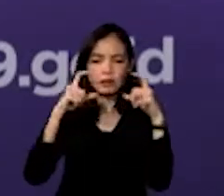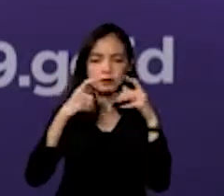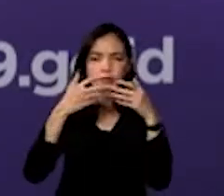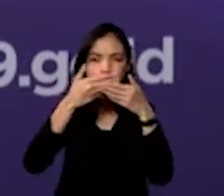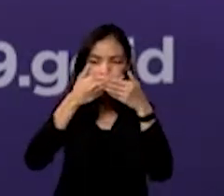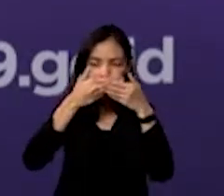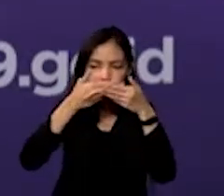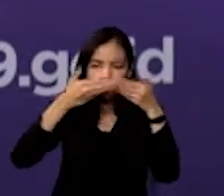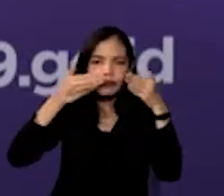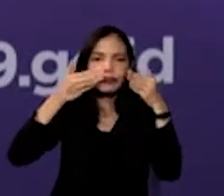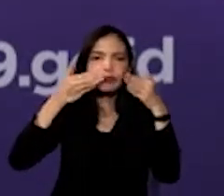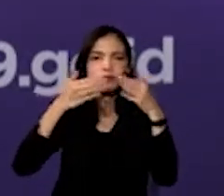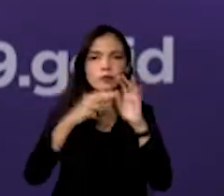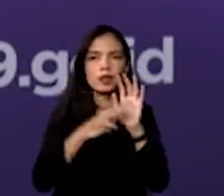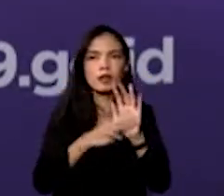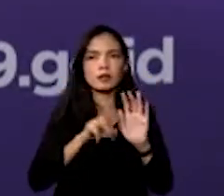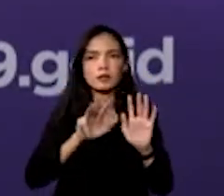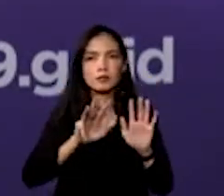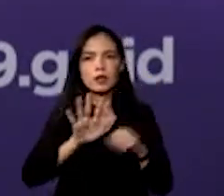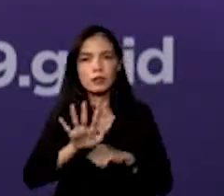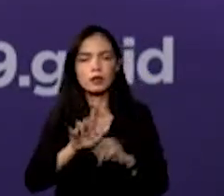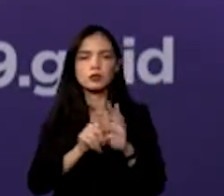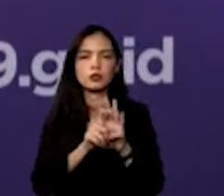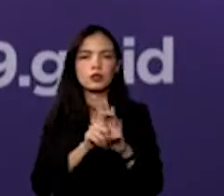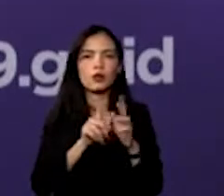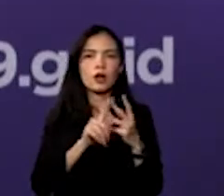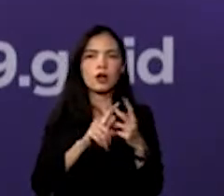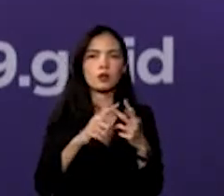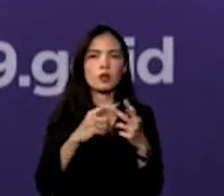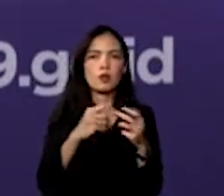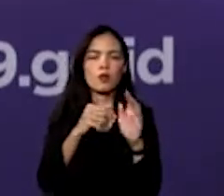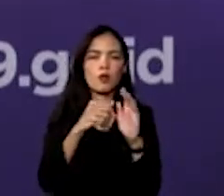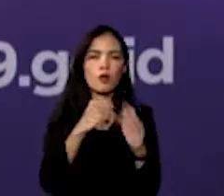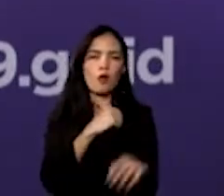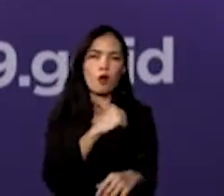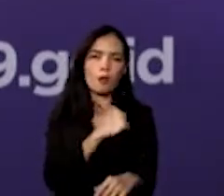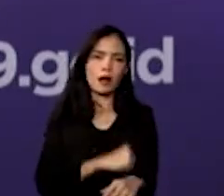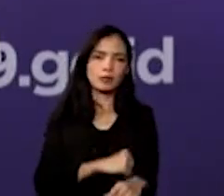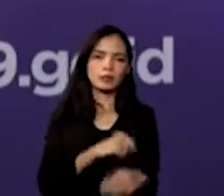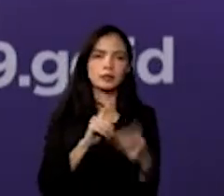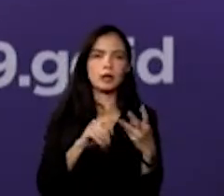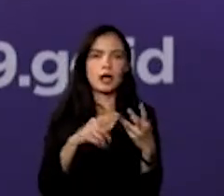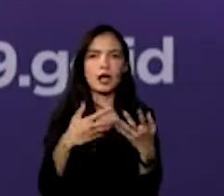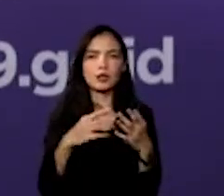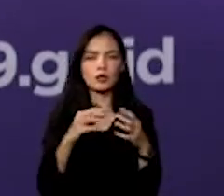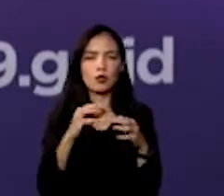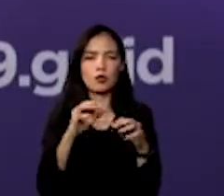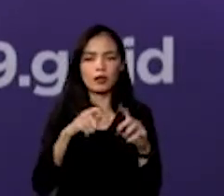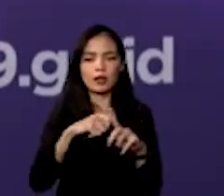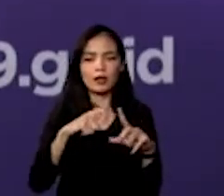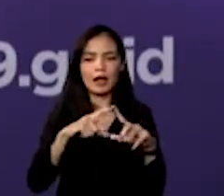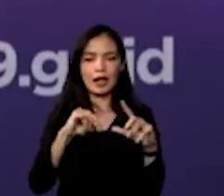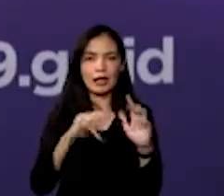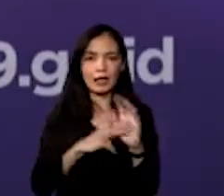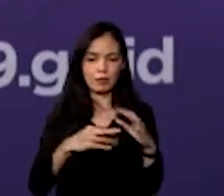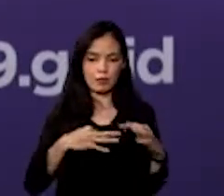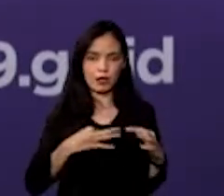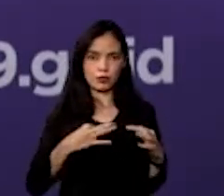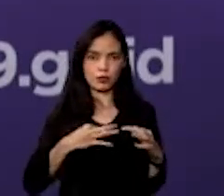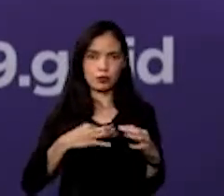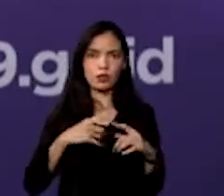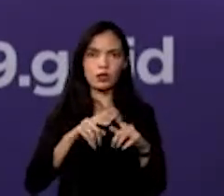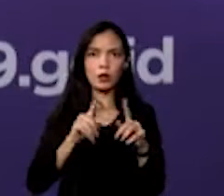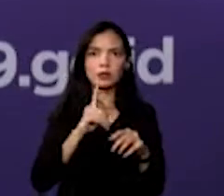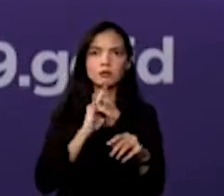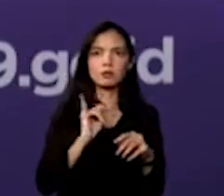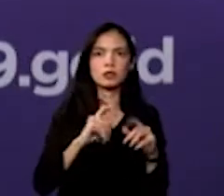masker ee N95 atau Master operasi atau yang dari kain tapi jangan yang dari ee bahan